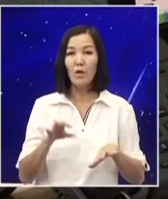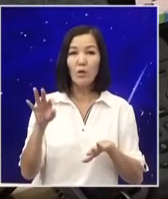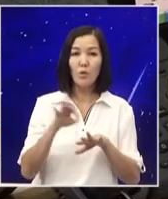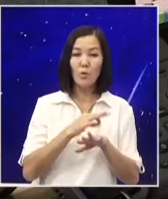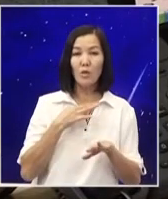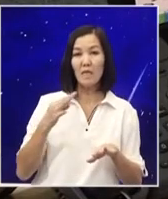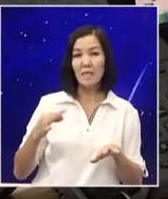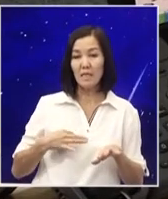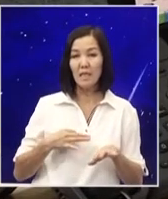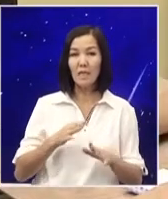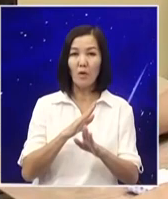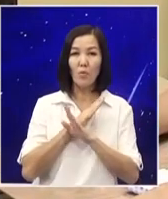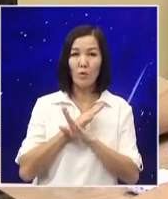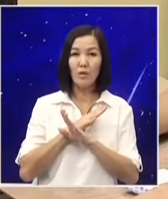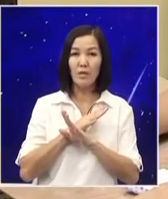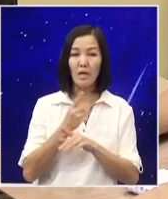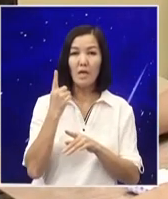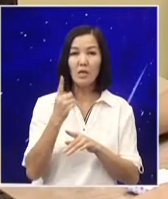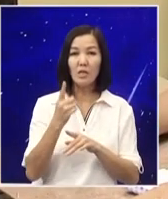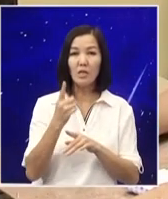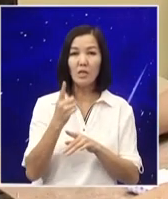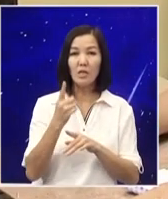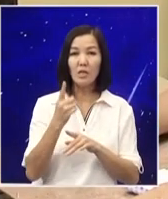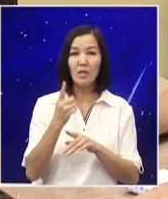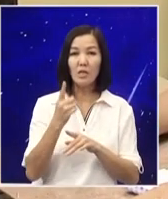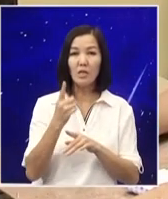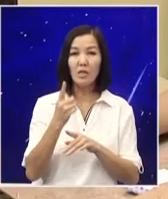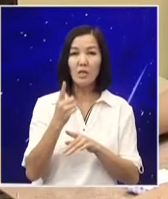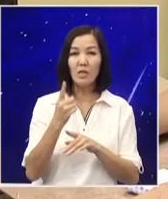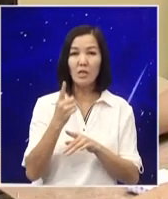Көңілге демеу тұтары арқа сүйері жалғыз немересі.